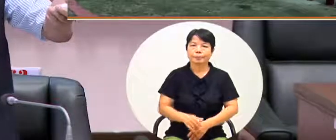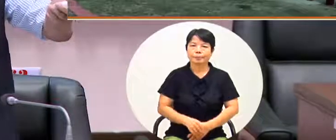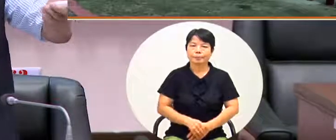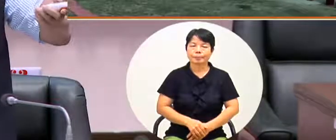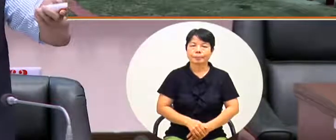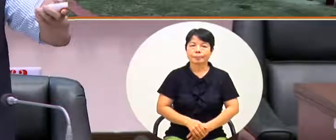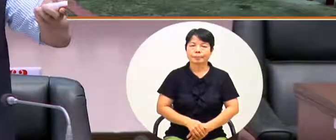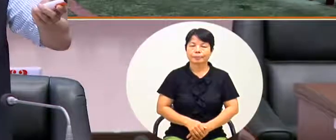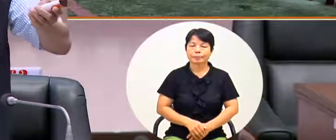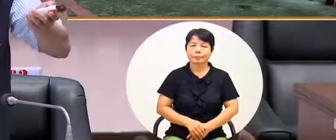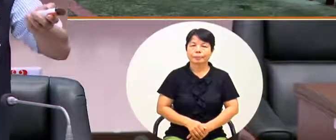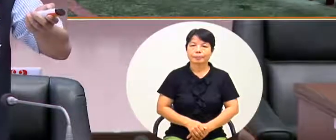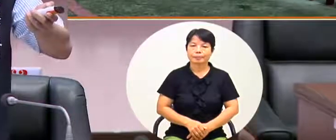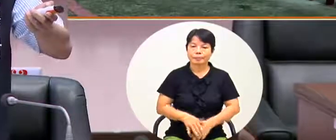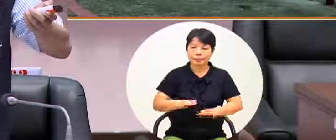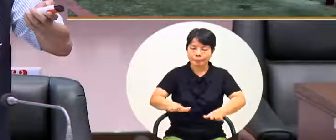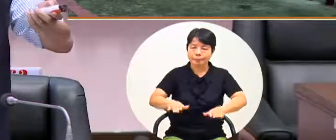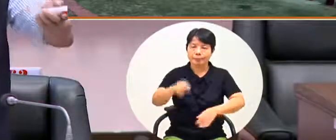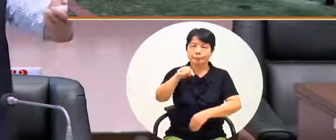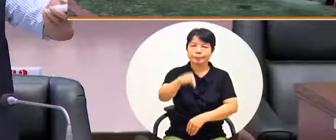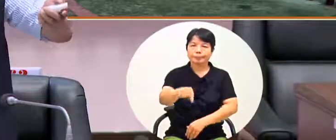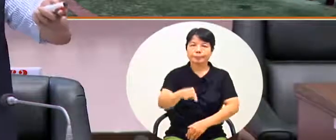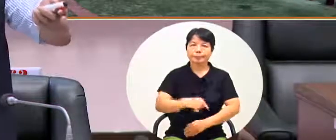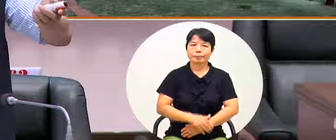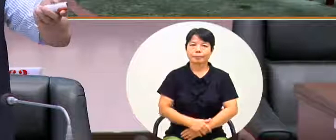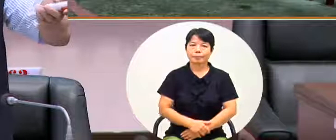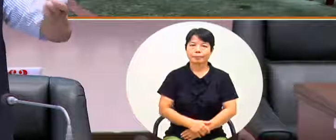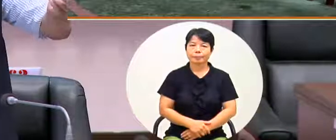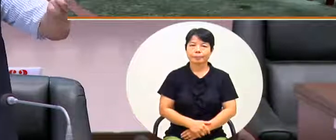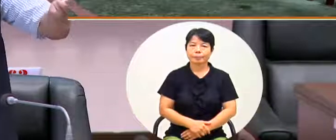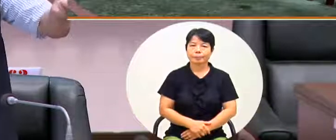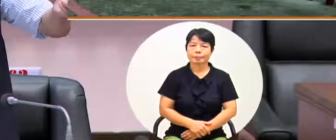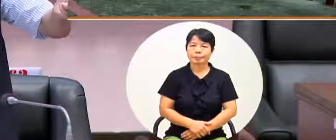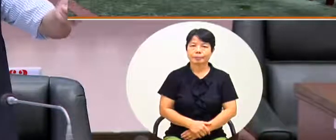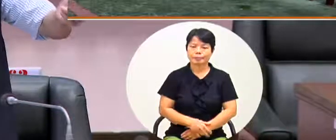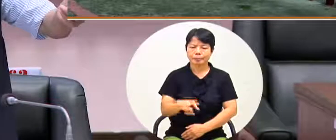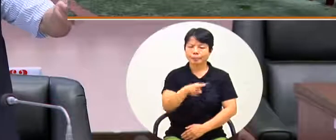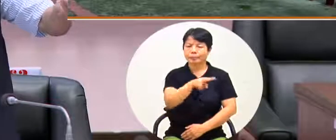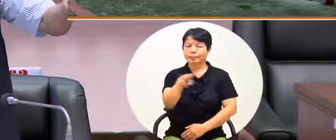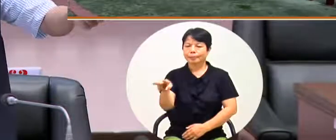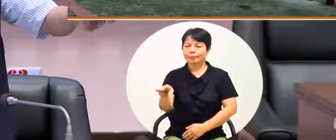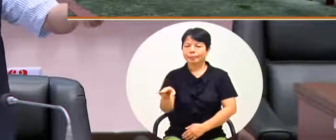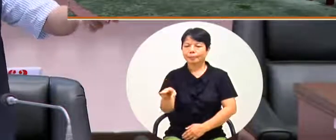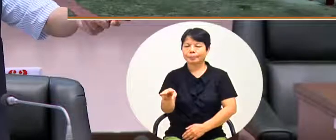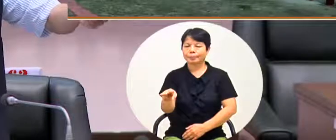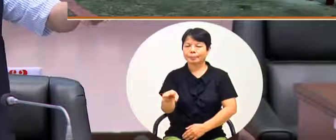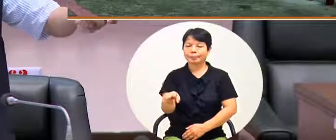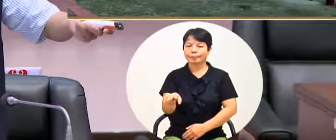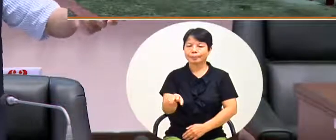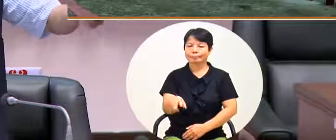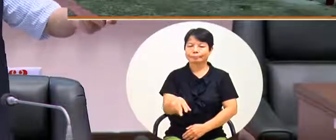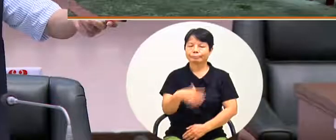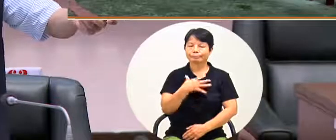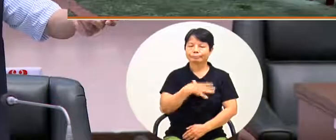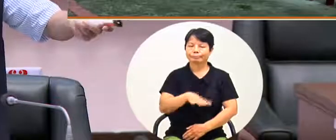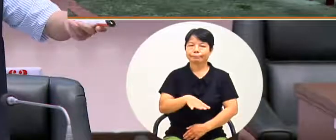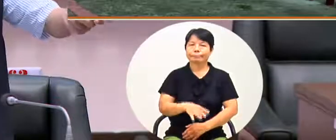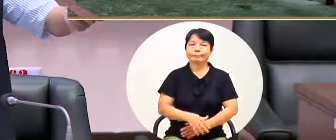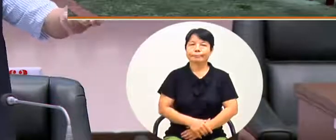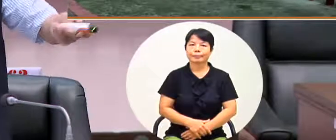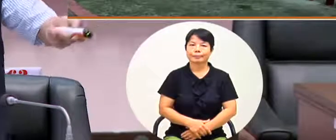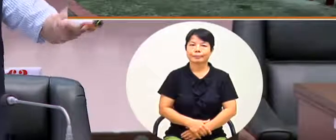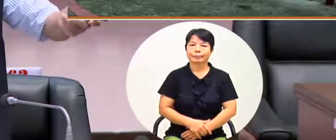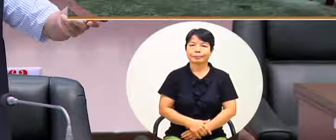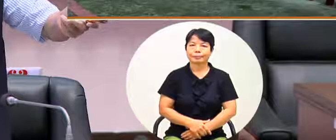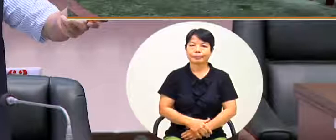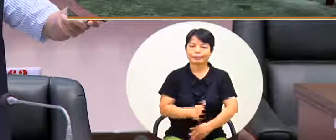吼，看到真空白、真空荡啦吼，因为伊遮这个边啊遮的一个道路啊啦吼。啊，